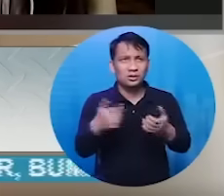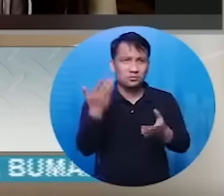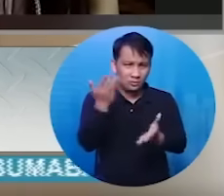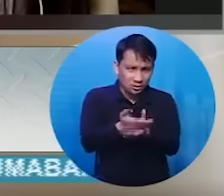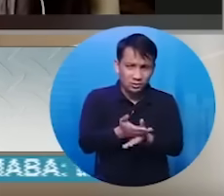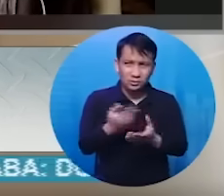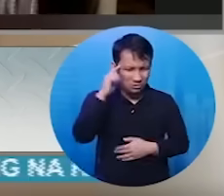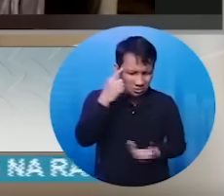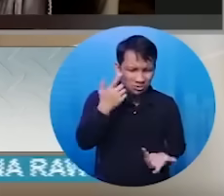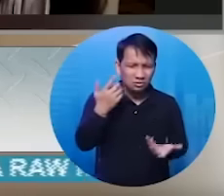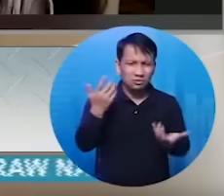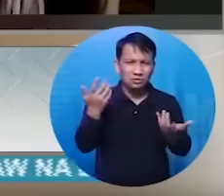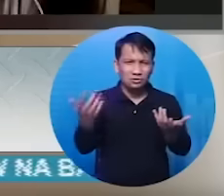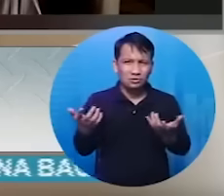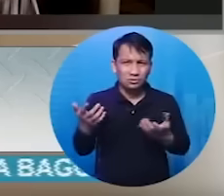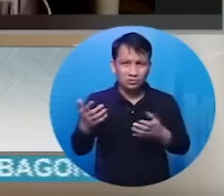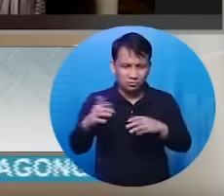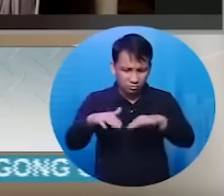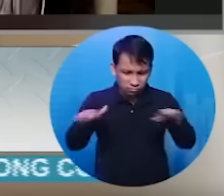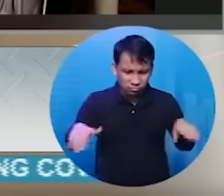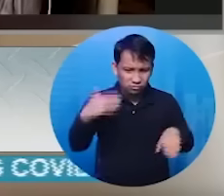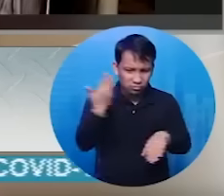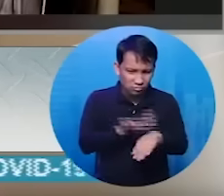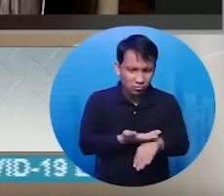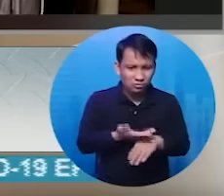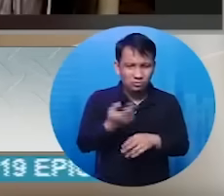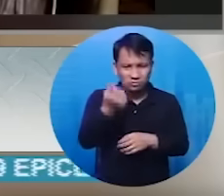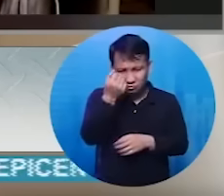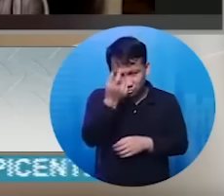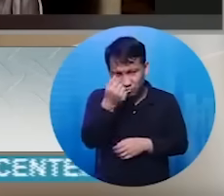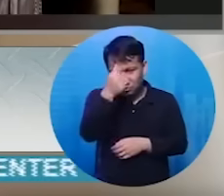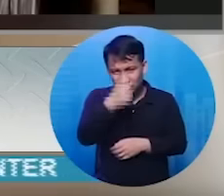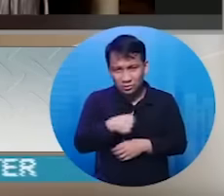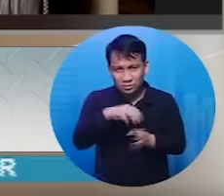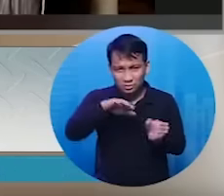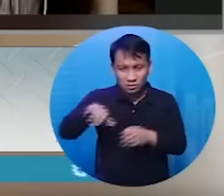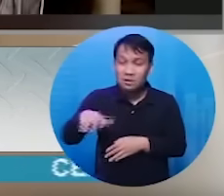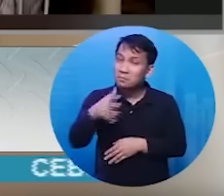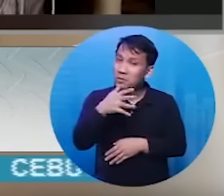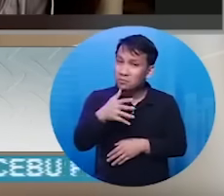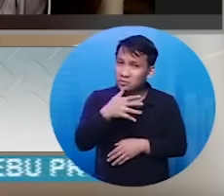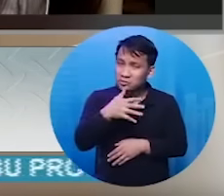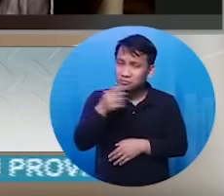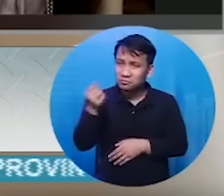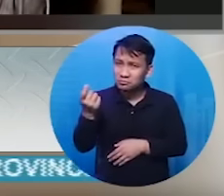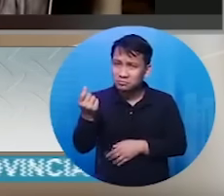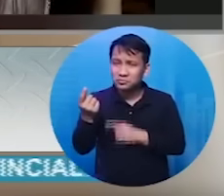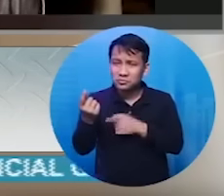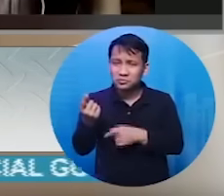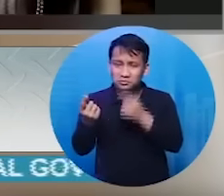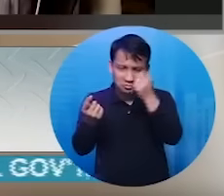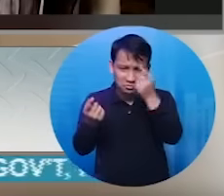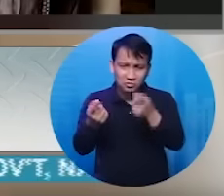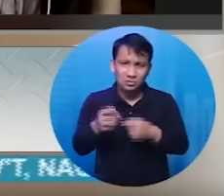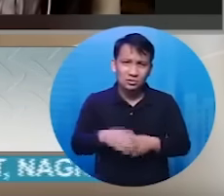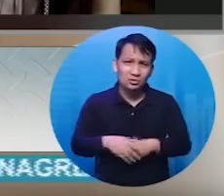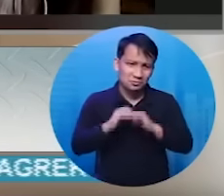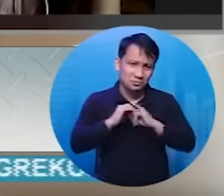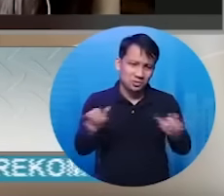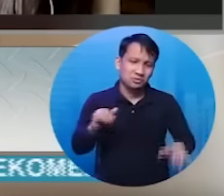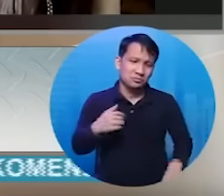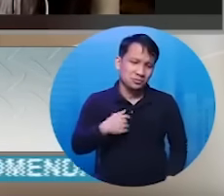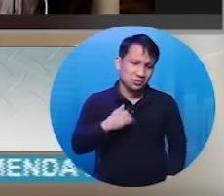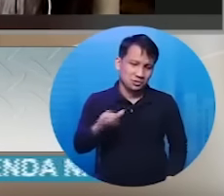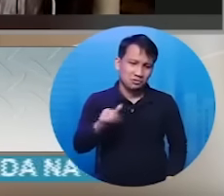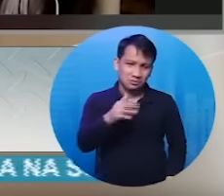pananakit niya. Thank you. Bilang anak po, iniintindi ko rin po yung side ng anak ko kasi mas inanap po ako eh. Masakit po